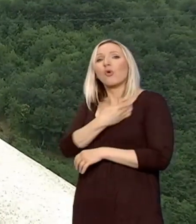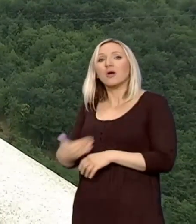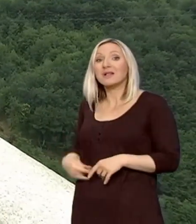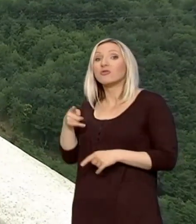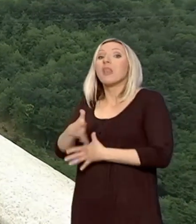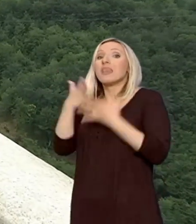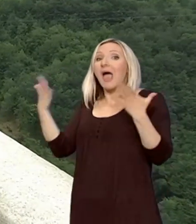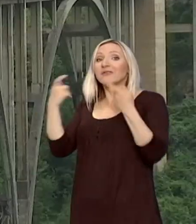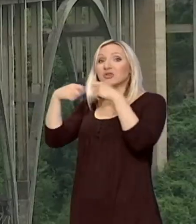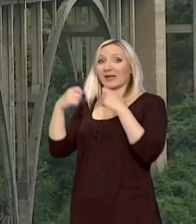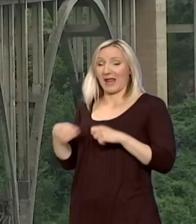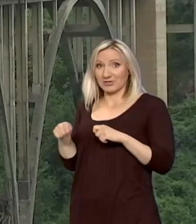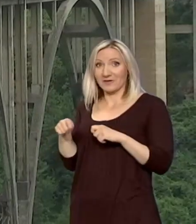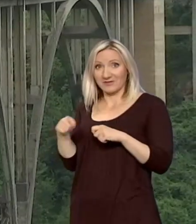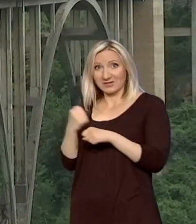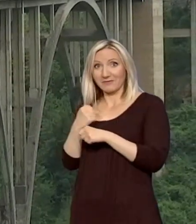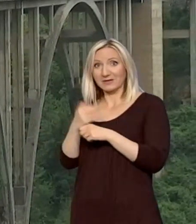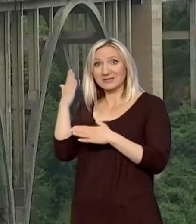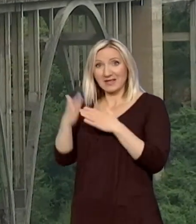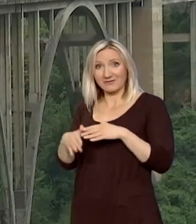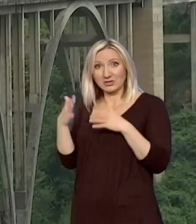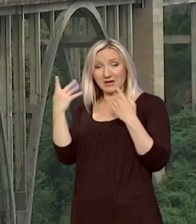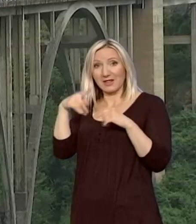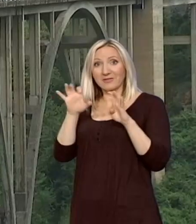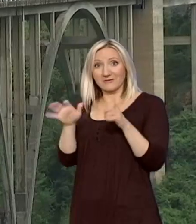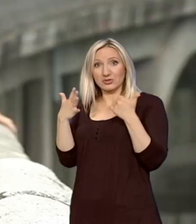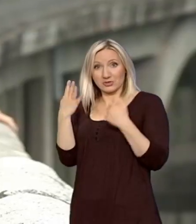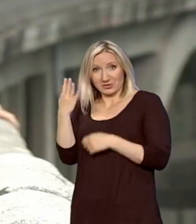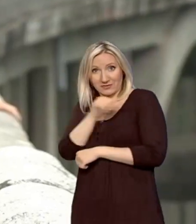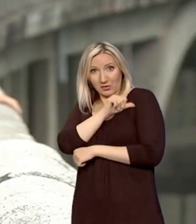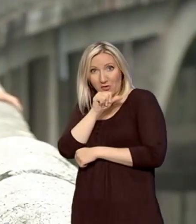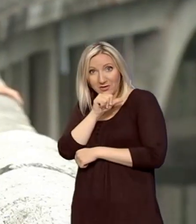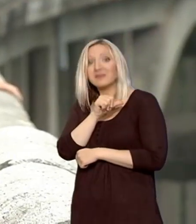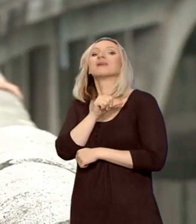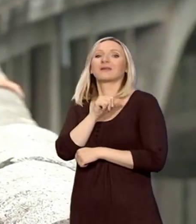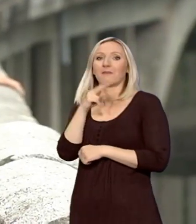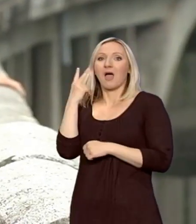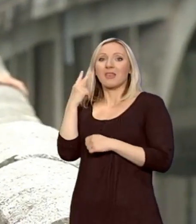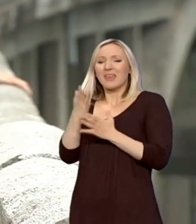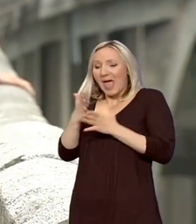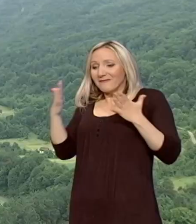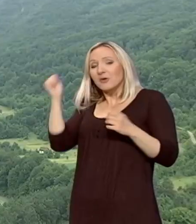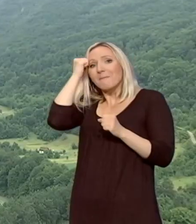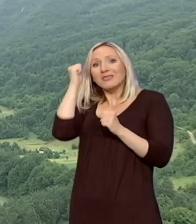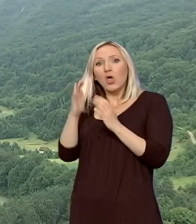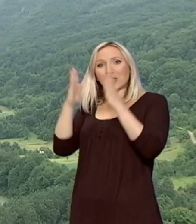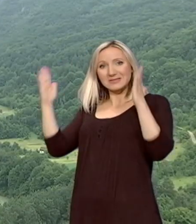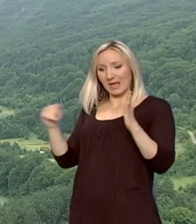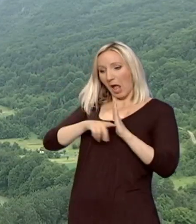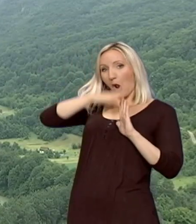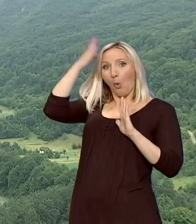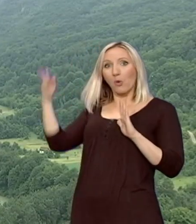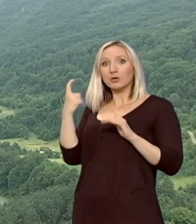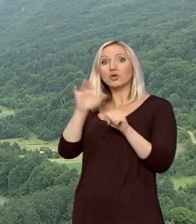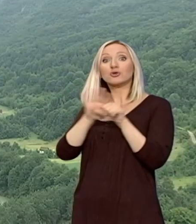Jugoslaviji. Završen je 1940. godine i tada je držao 2 rekorda. Imao je najveći raspon betonskog luka od 116 metara.